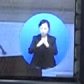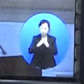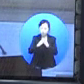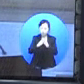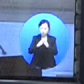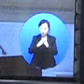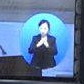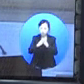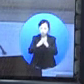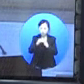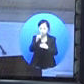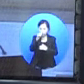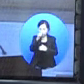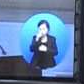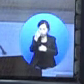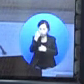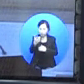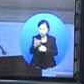못했습니다.